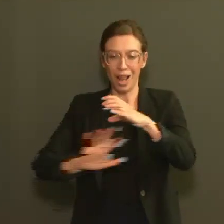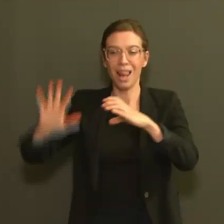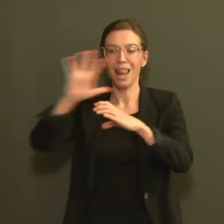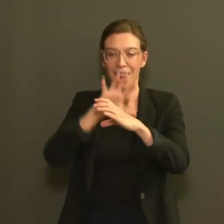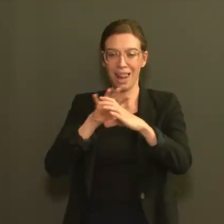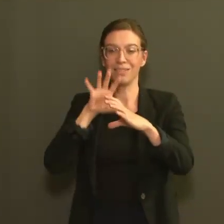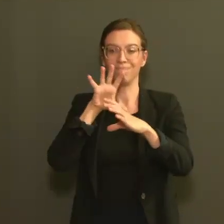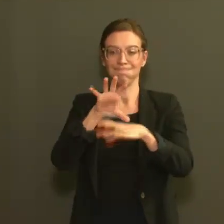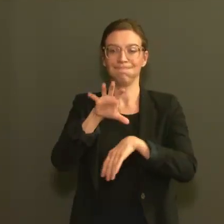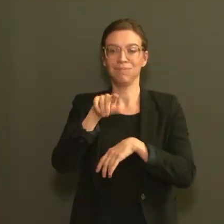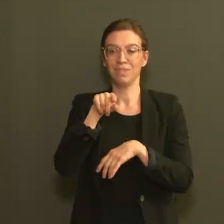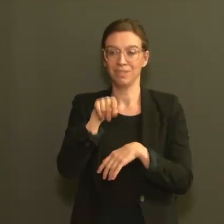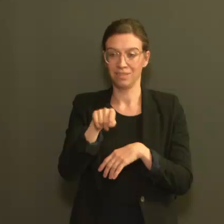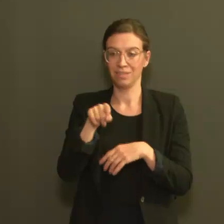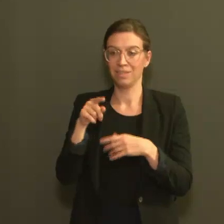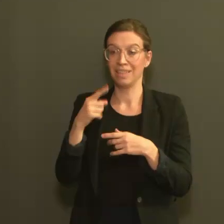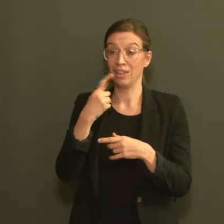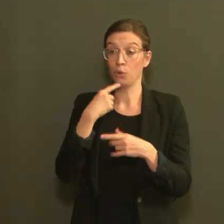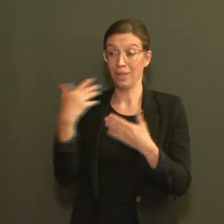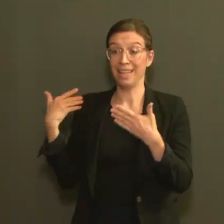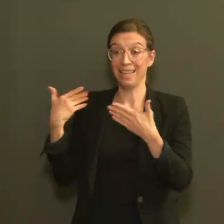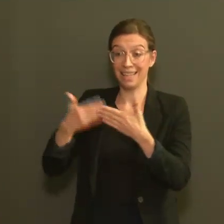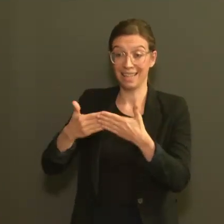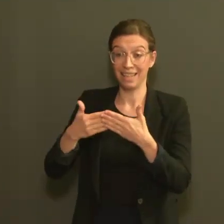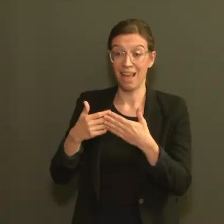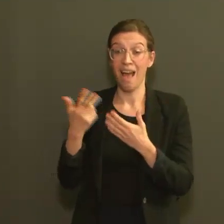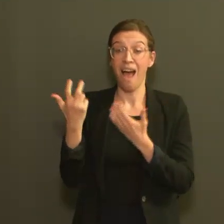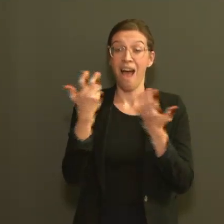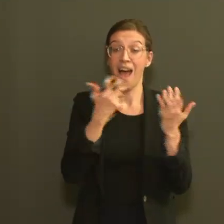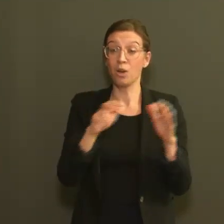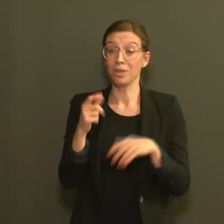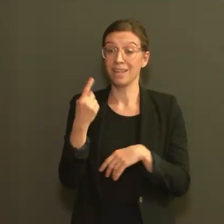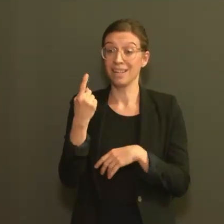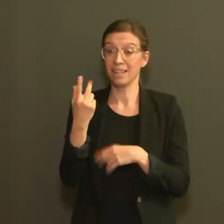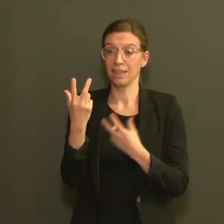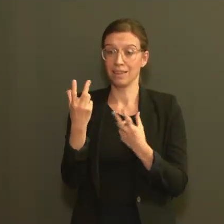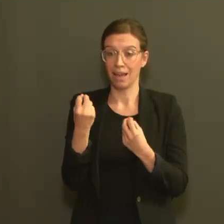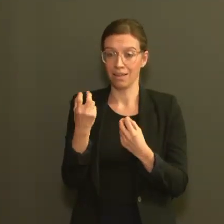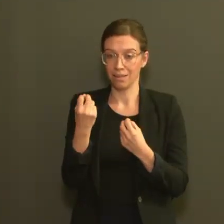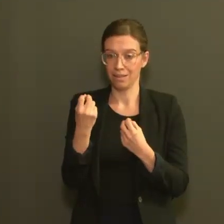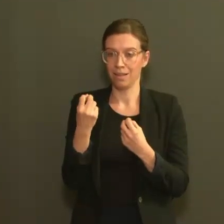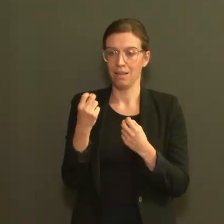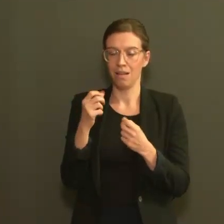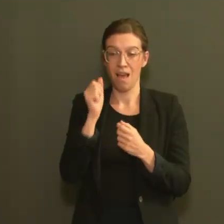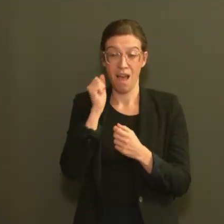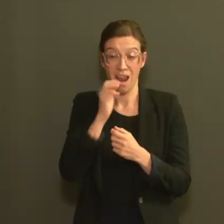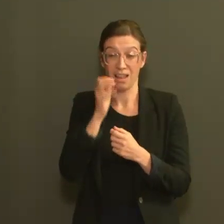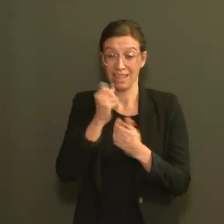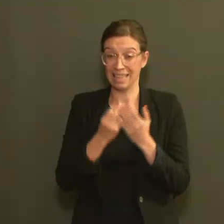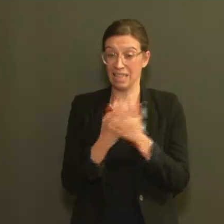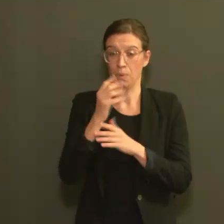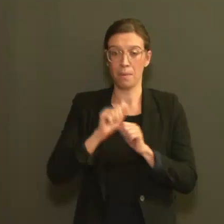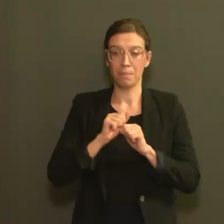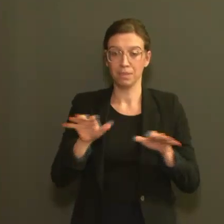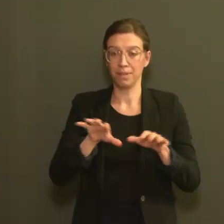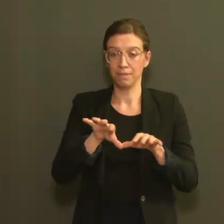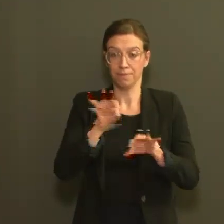week gemiddeld 881 nieuwe gevallen per dag vastgesteld. Dat is een toename